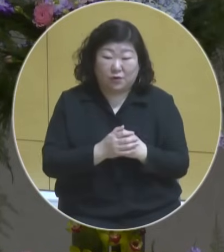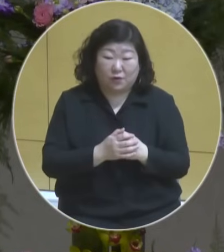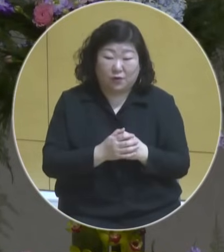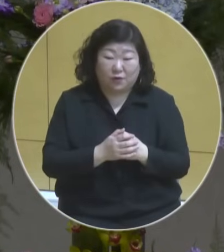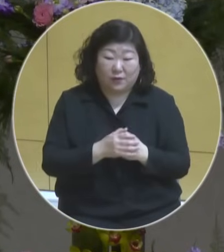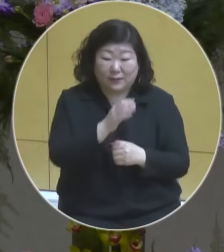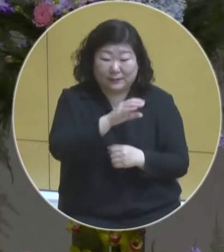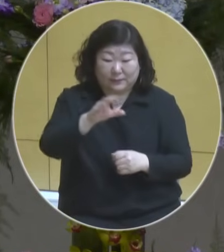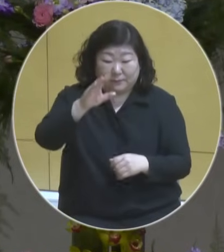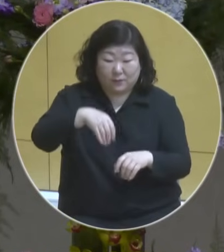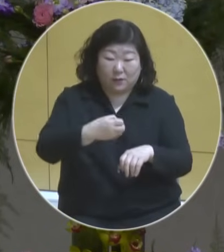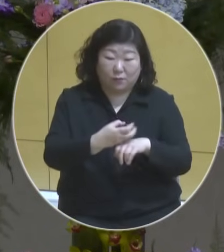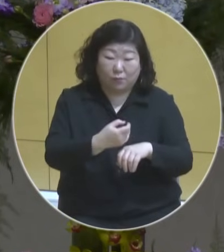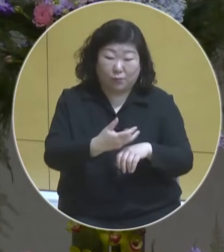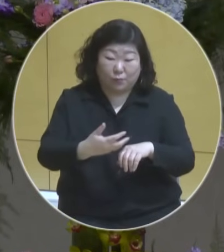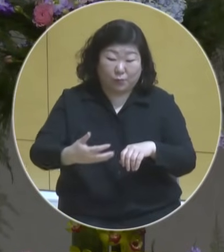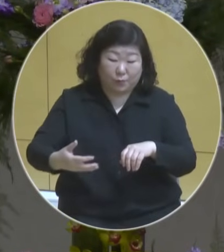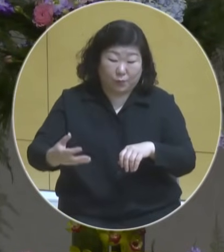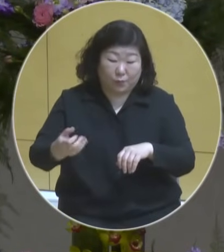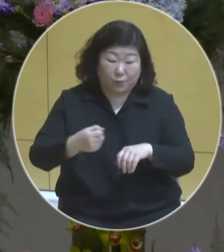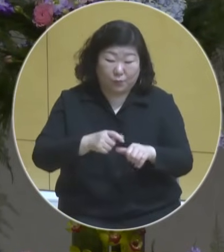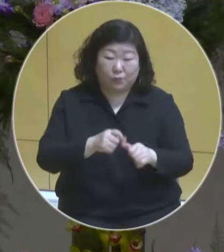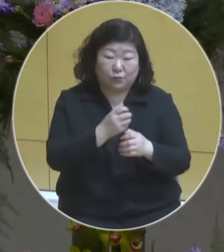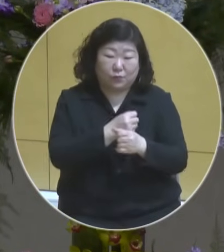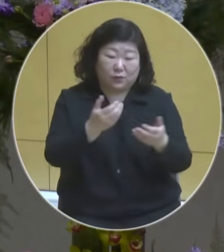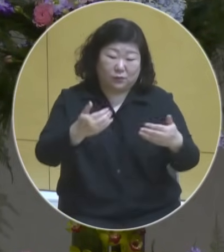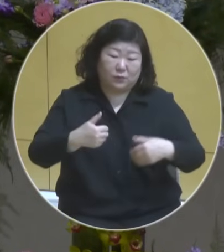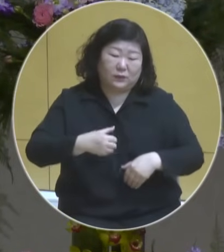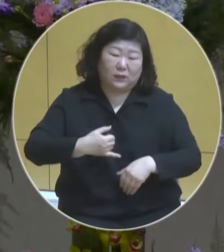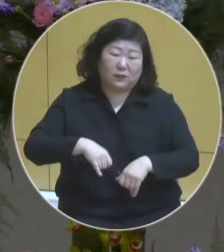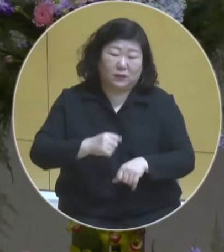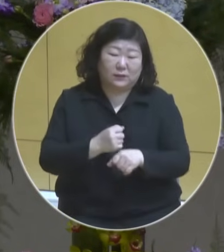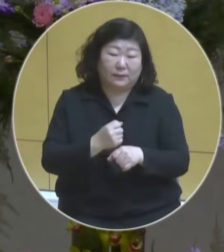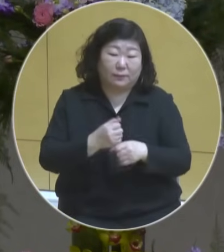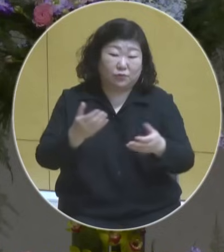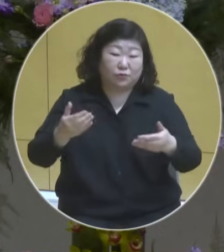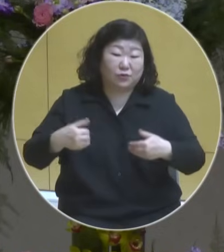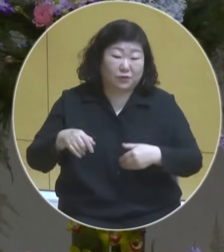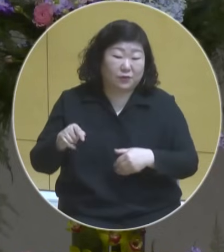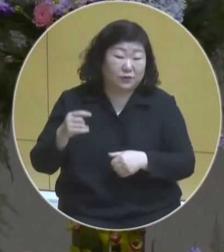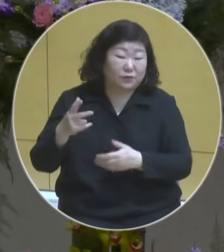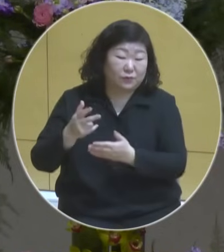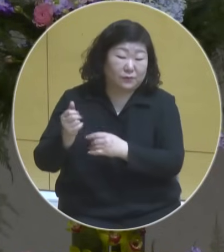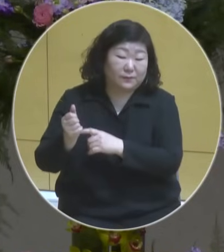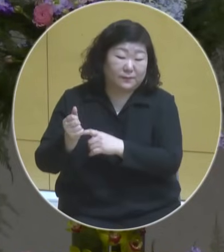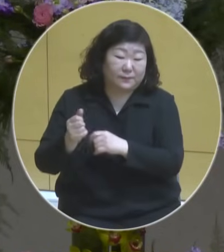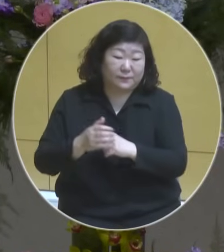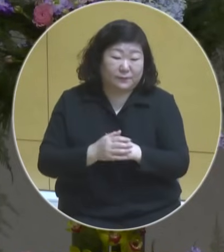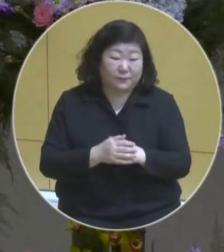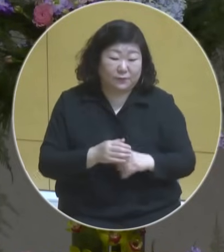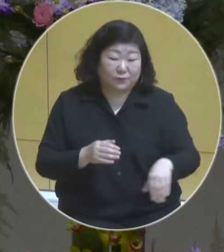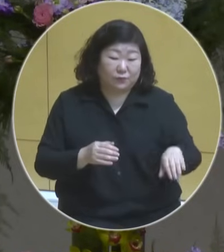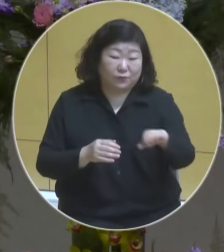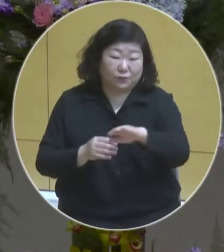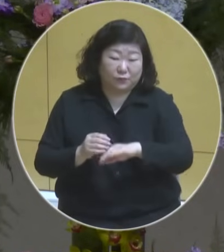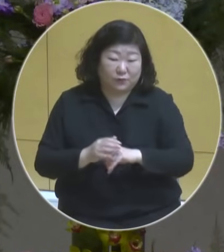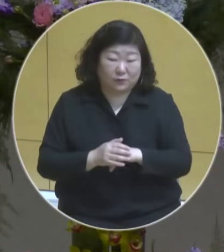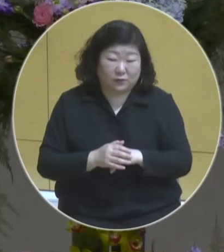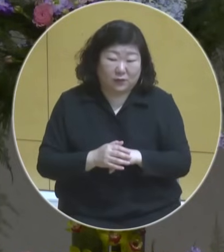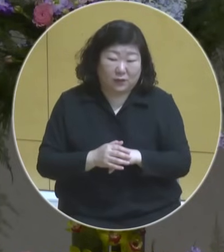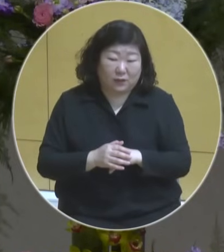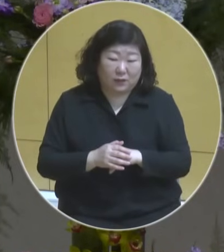주시고 우리를 다시 자녀삼아 주신 것입니다 우리의 삶의 주인이신 주님을 가장 기억하고 가장 기쁘게 해드린